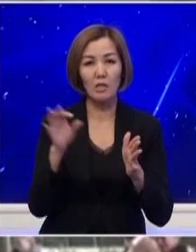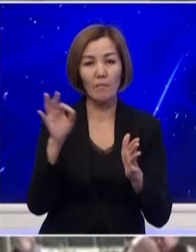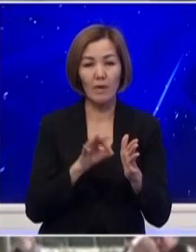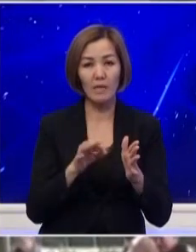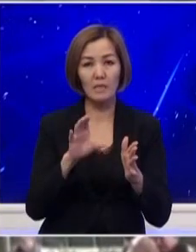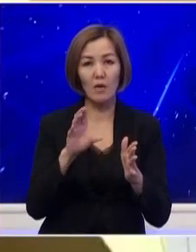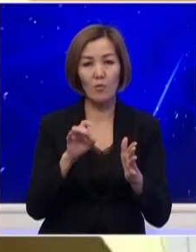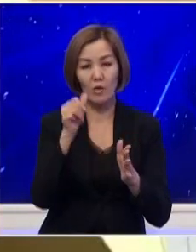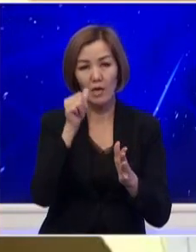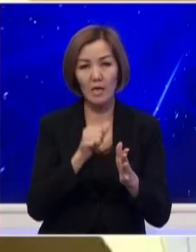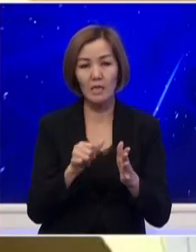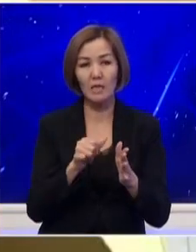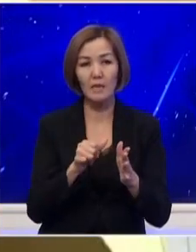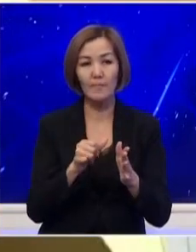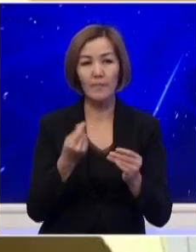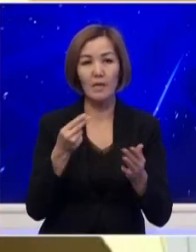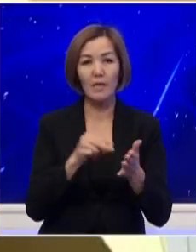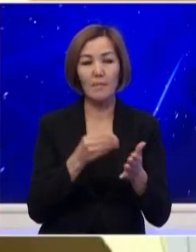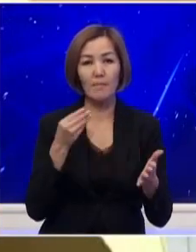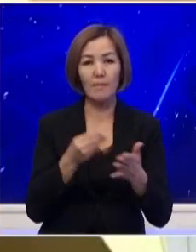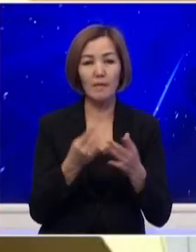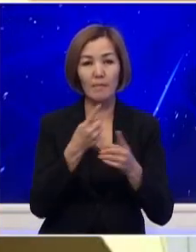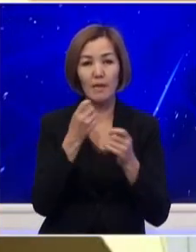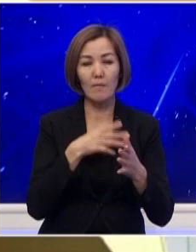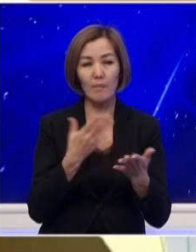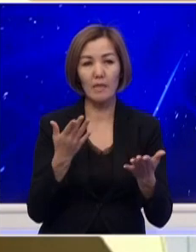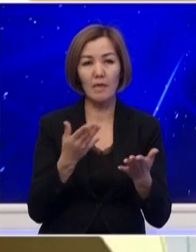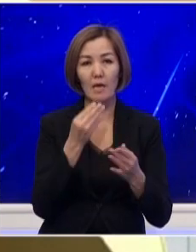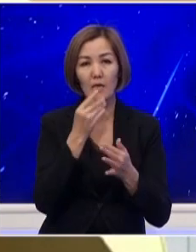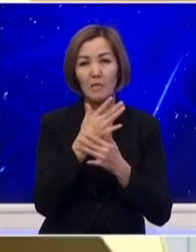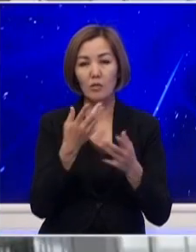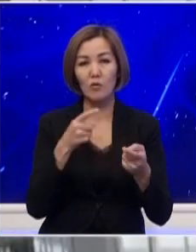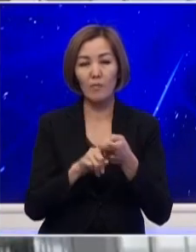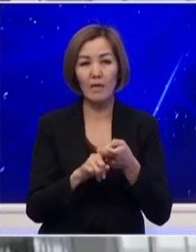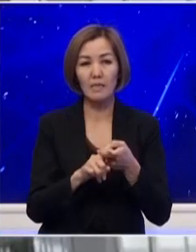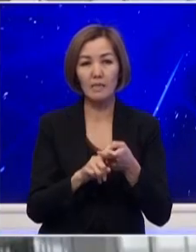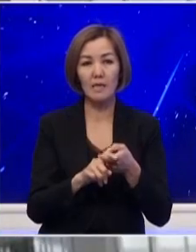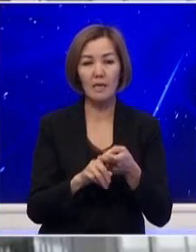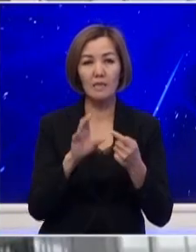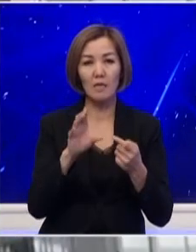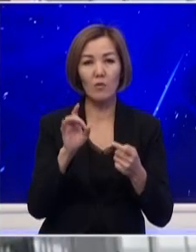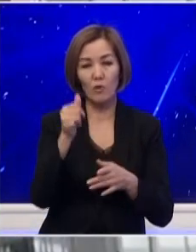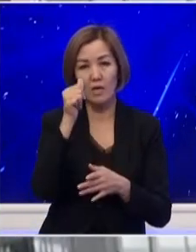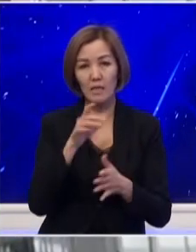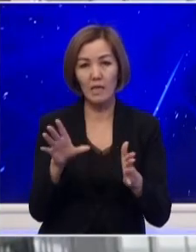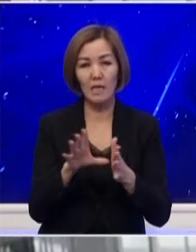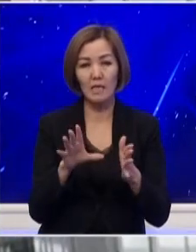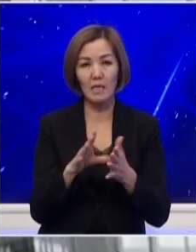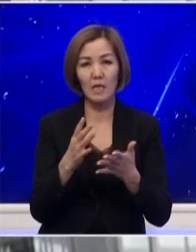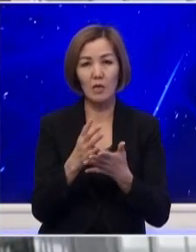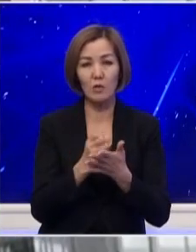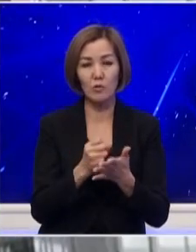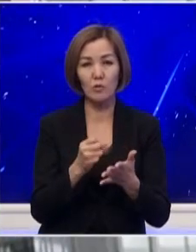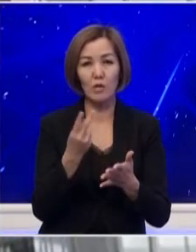айының қорытындысы бойынша Евростат осындай мәлімет жариялады. Өсім негізінен азық-түлікке байланысты болды. Ал сәуір айында энергия ресурстарының